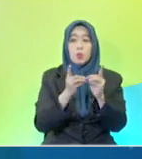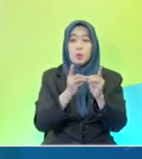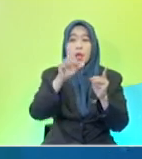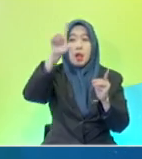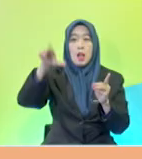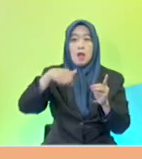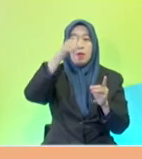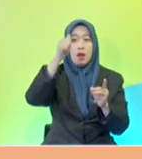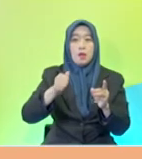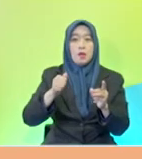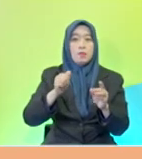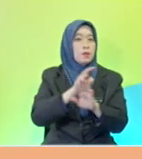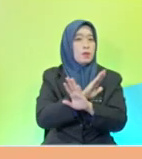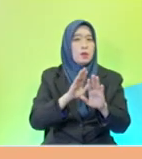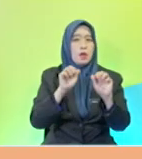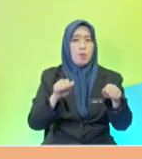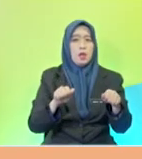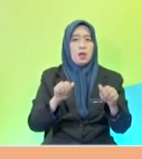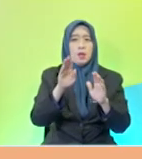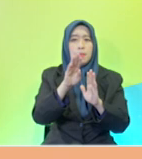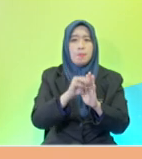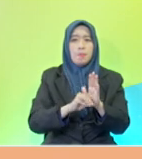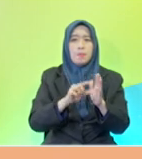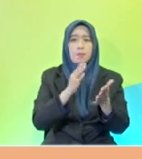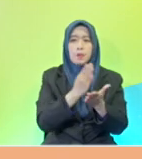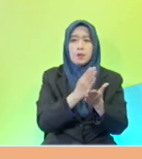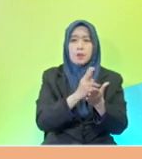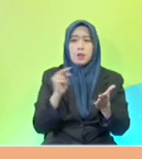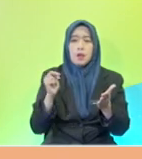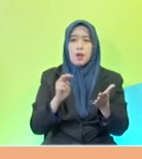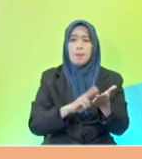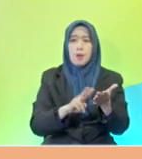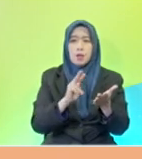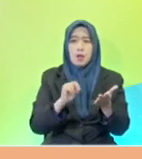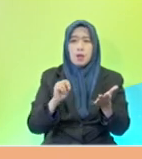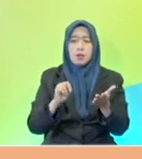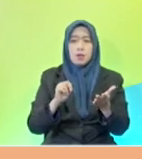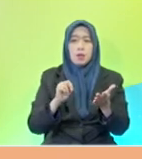tidak boleh menghentikan bacaan. Ustazah mahu Khalif dan Fatin cuba baca.